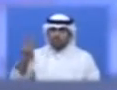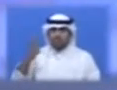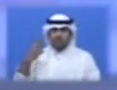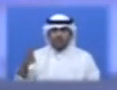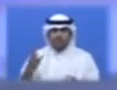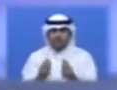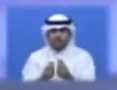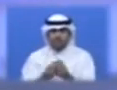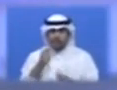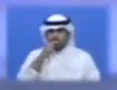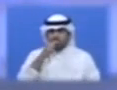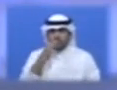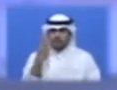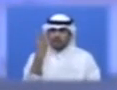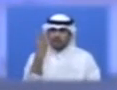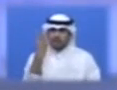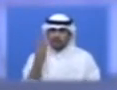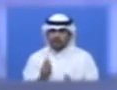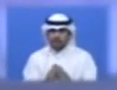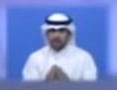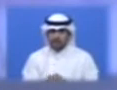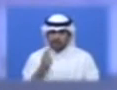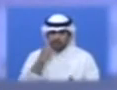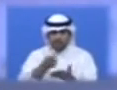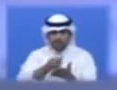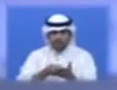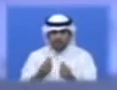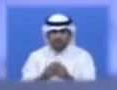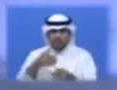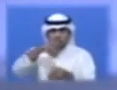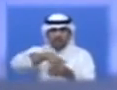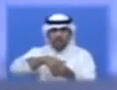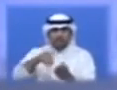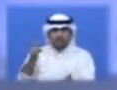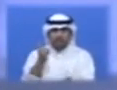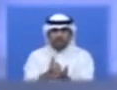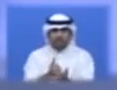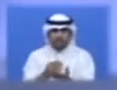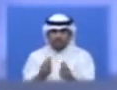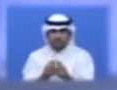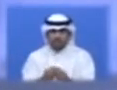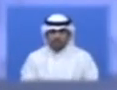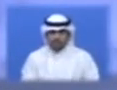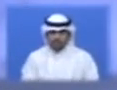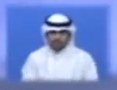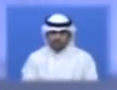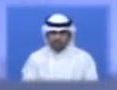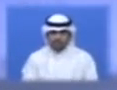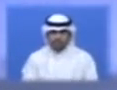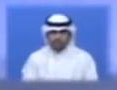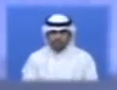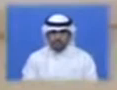بينهم 3 مرشحات هم الذين قاموا بالتسجيل في إدارة الانتخابات لخوض العملية الانتخابية حتى الآن.